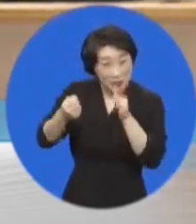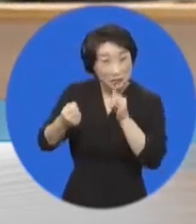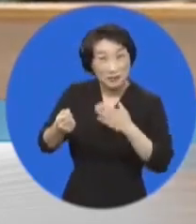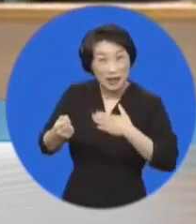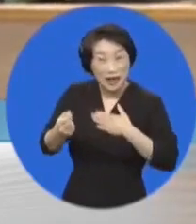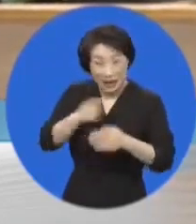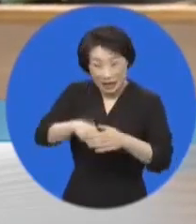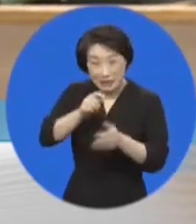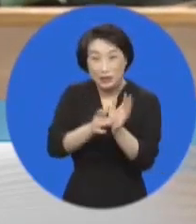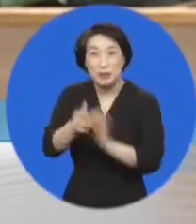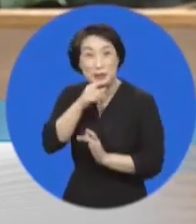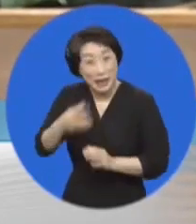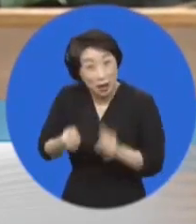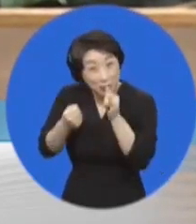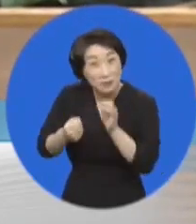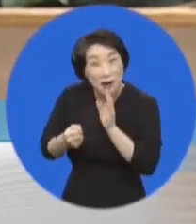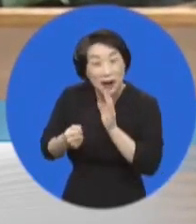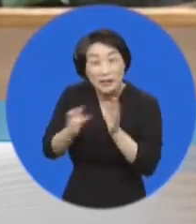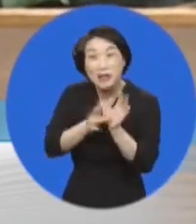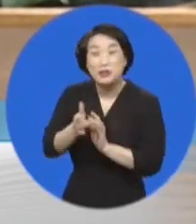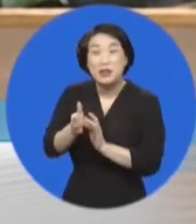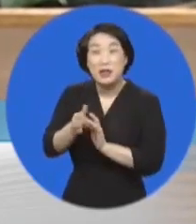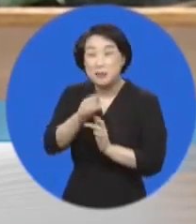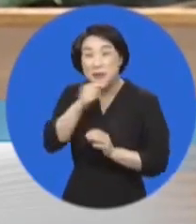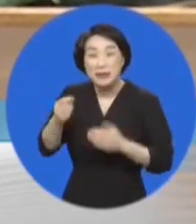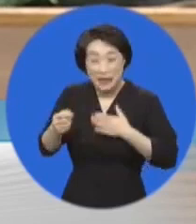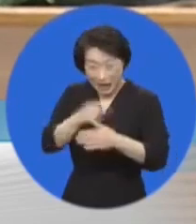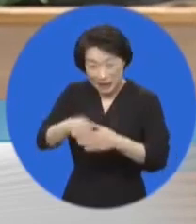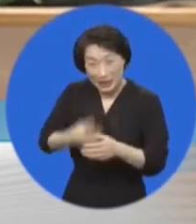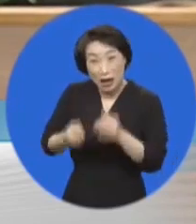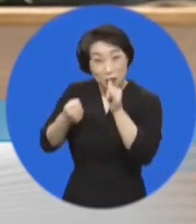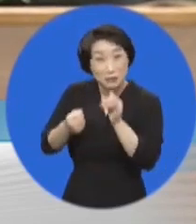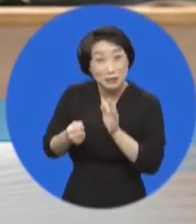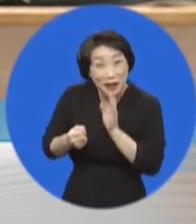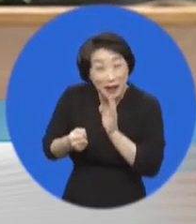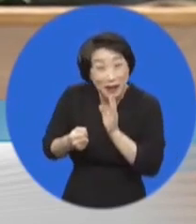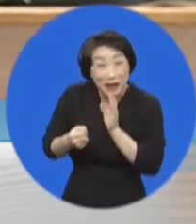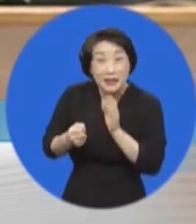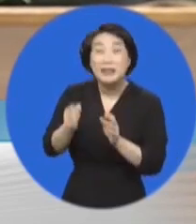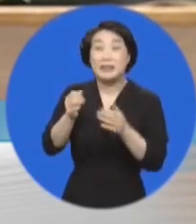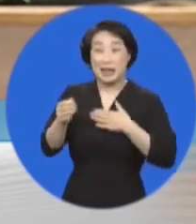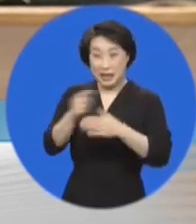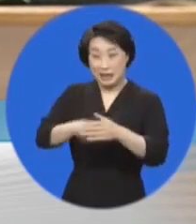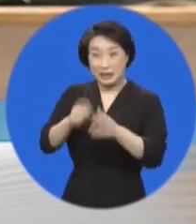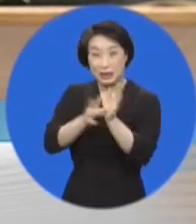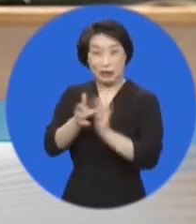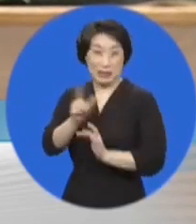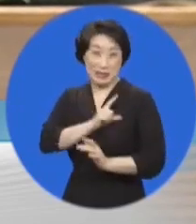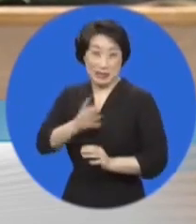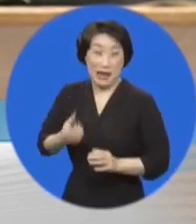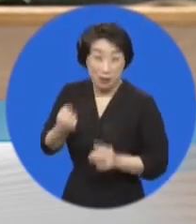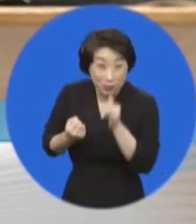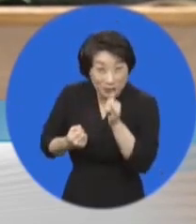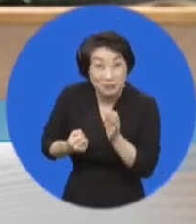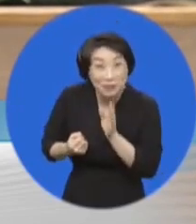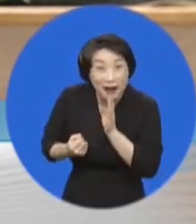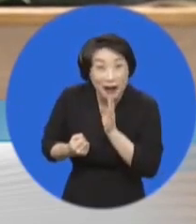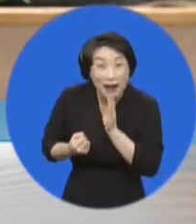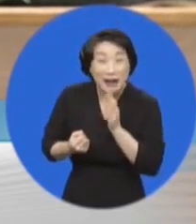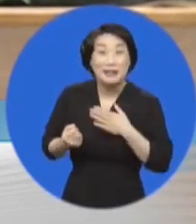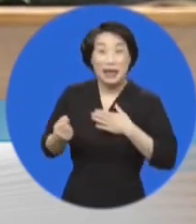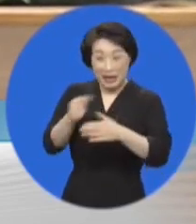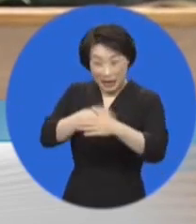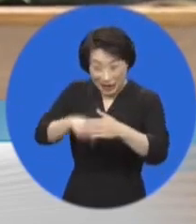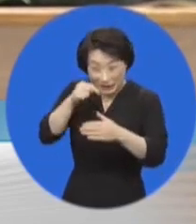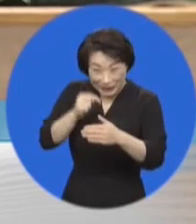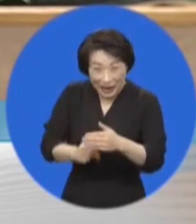피가 있어요. 이 속에 당신이 주신 말씀이 있어요. 이 속에 예수 이름이 있어요. 이